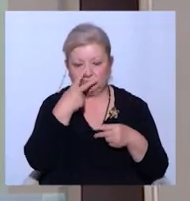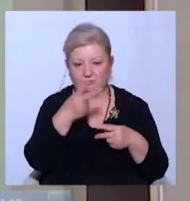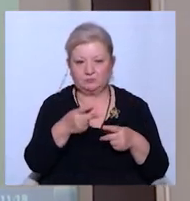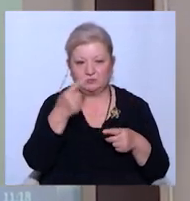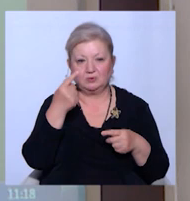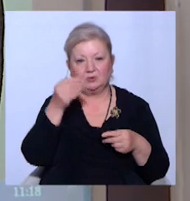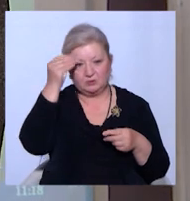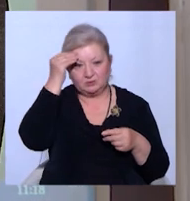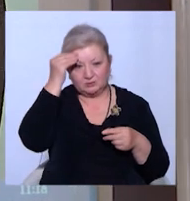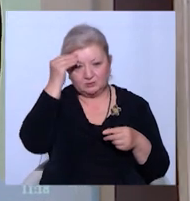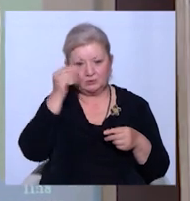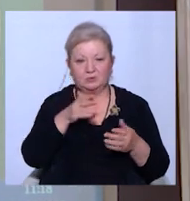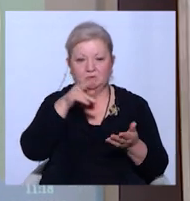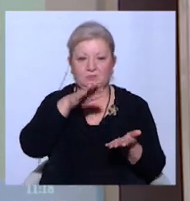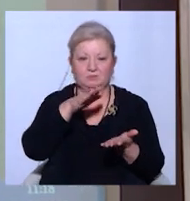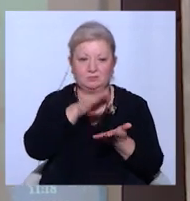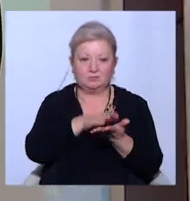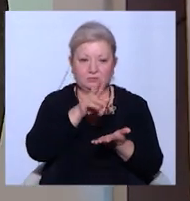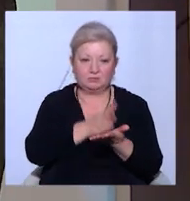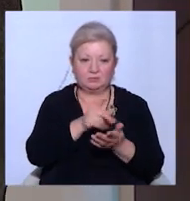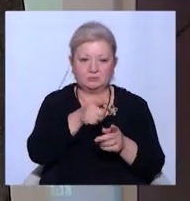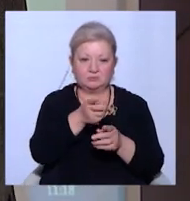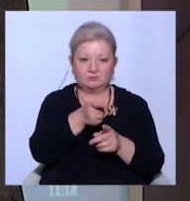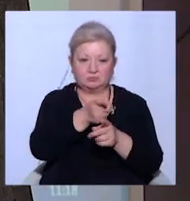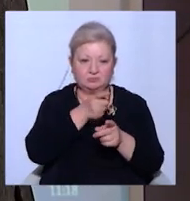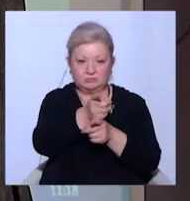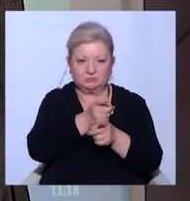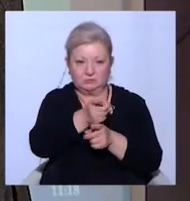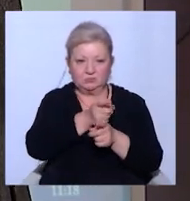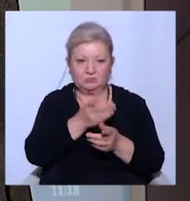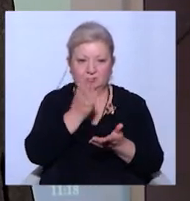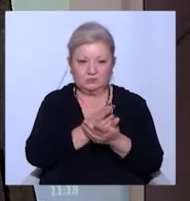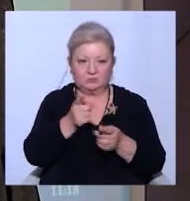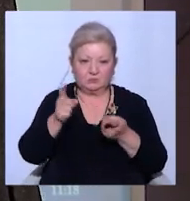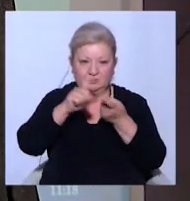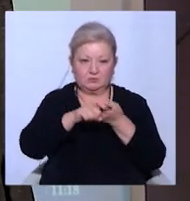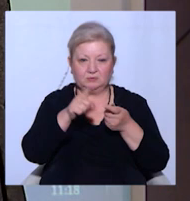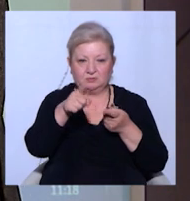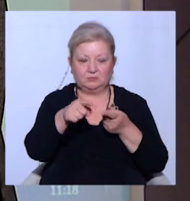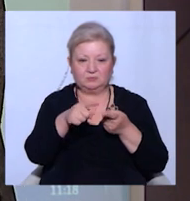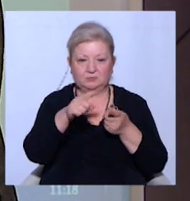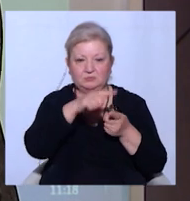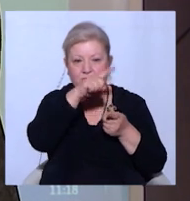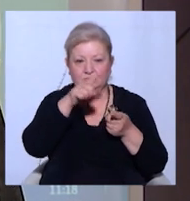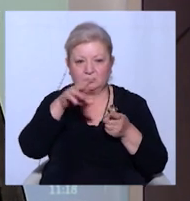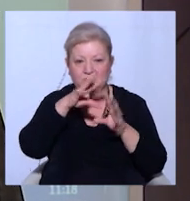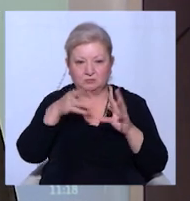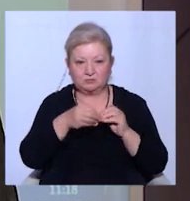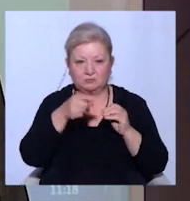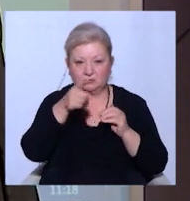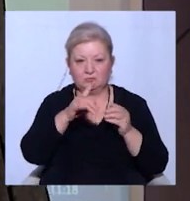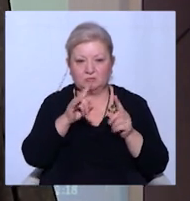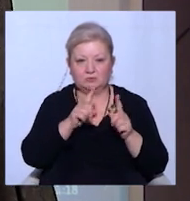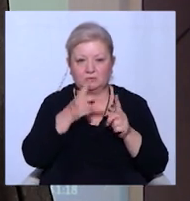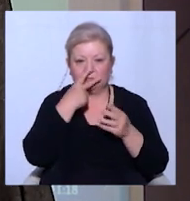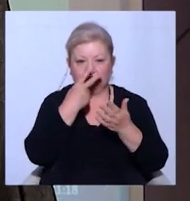გვაქვს ზარბაზანი. ამ ზარბაზანთან დავაკავშიროთ კოორდინატთა სისტემა და აი ეს გეგმილები,